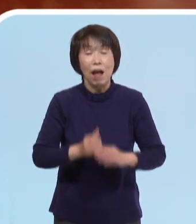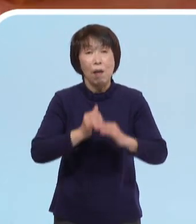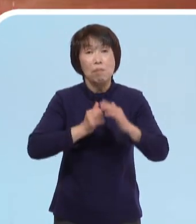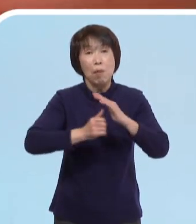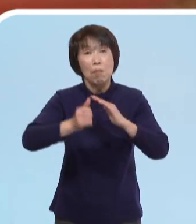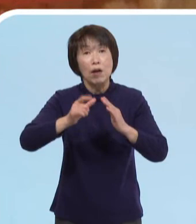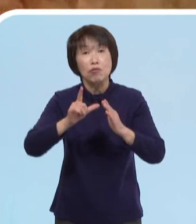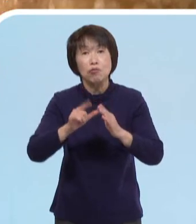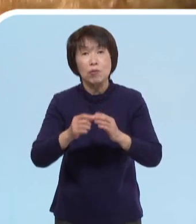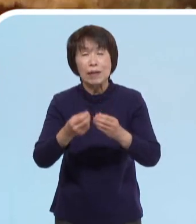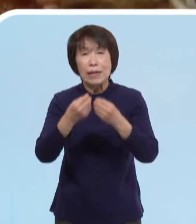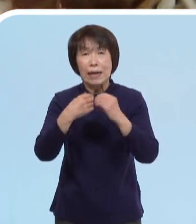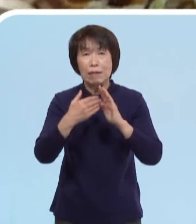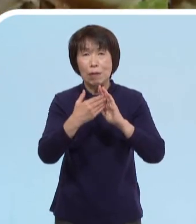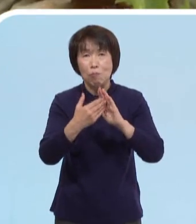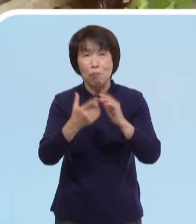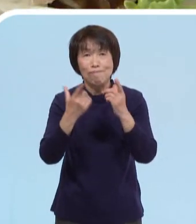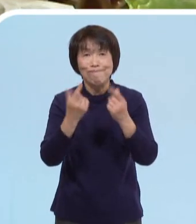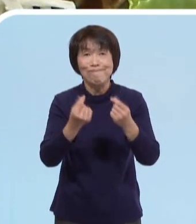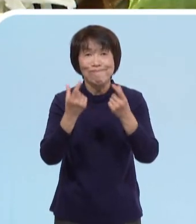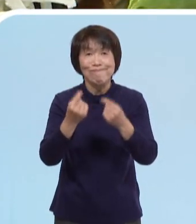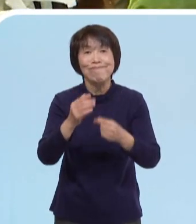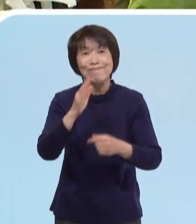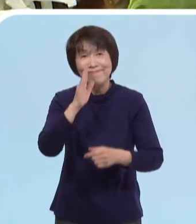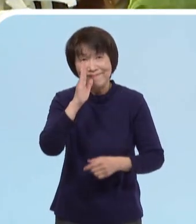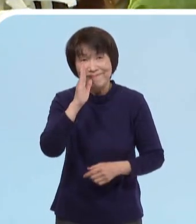皆さん、お出かけの際は感染